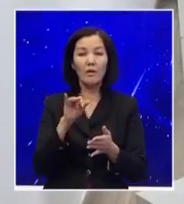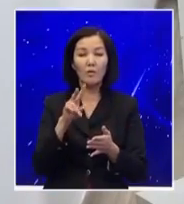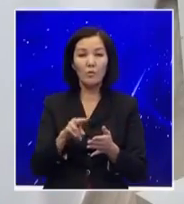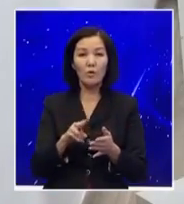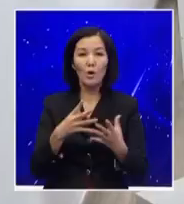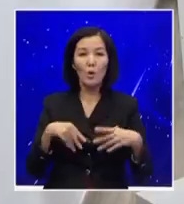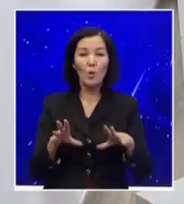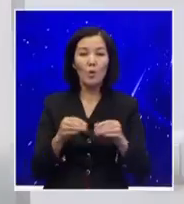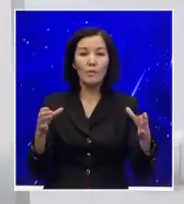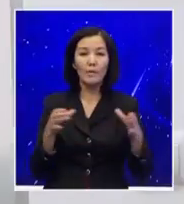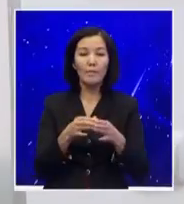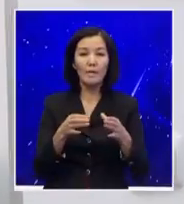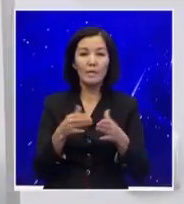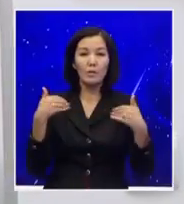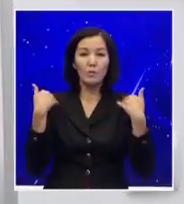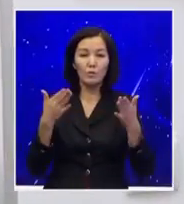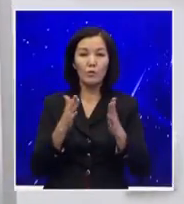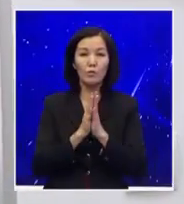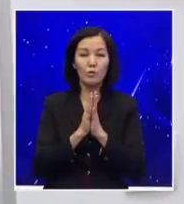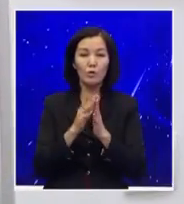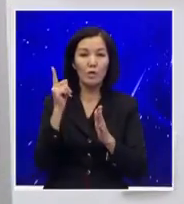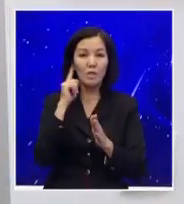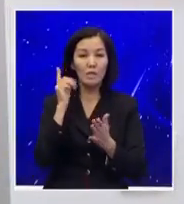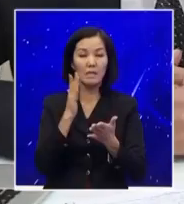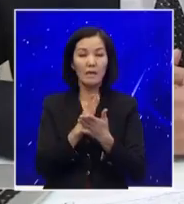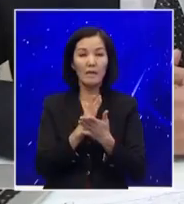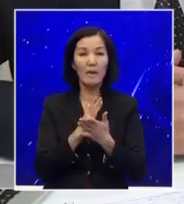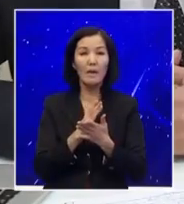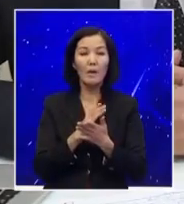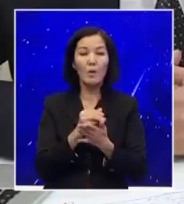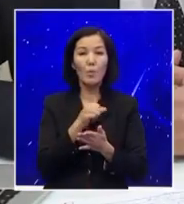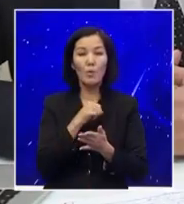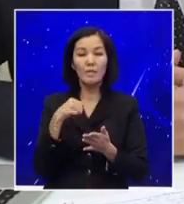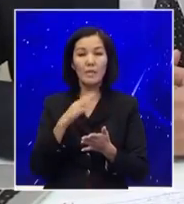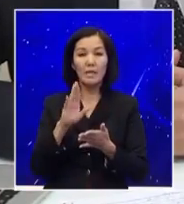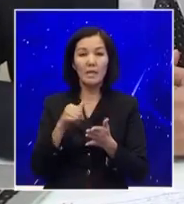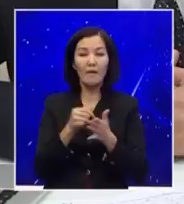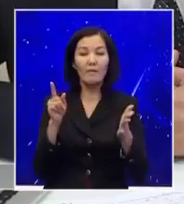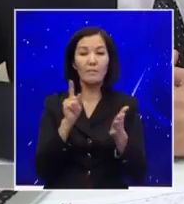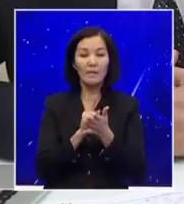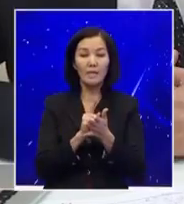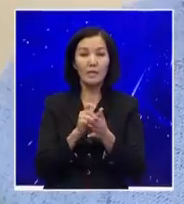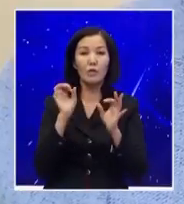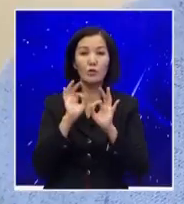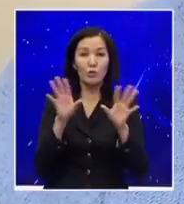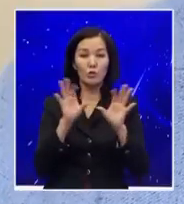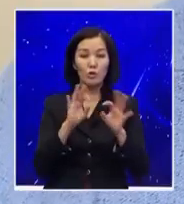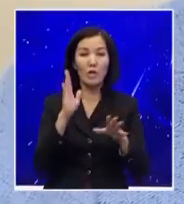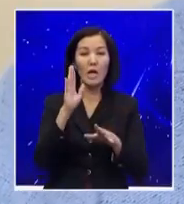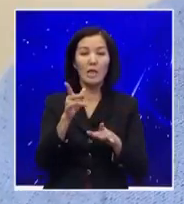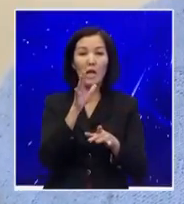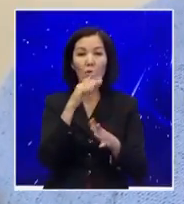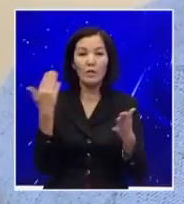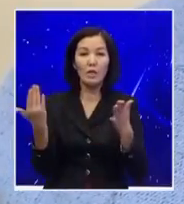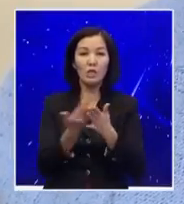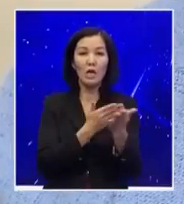қоғамдық бірлестік өкілдерінің ұсыныс өтініштерін тыңдады. Сәйкесінше өздерінің негізгі міндеттерін де түсіндірді. Алдағы уақытта жаңа